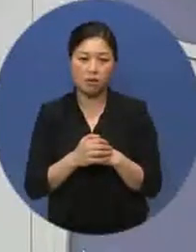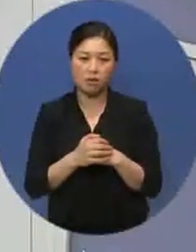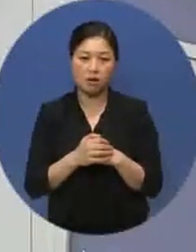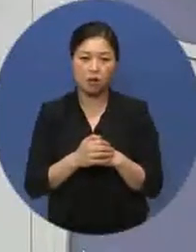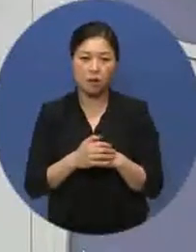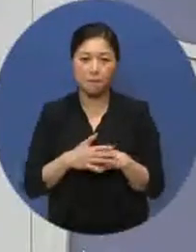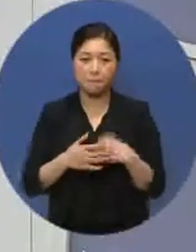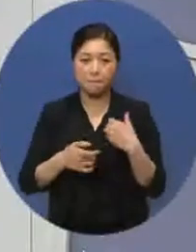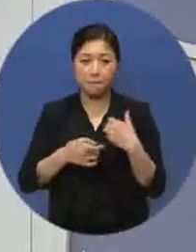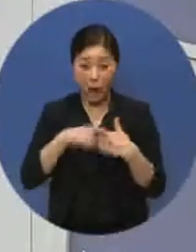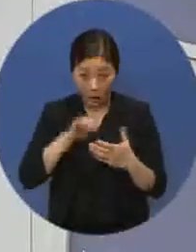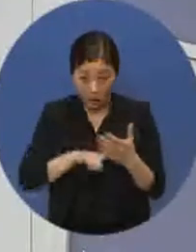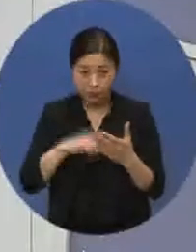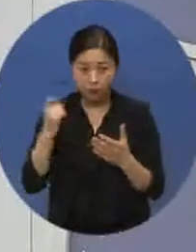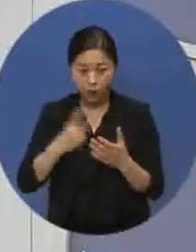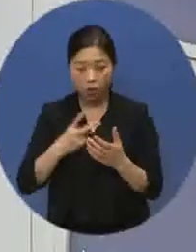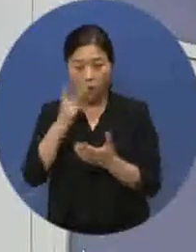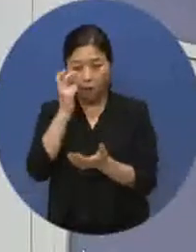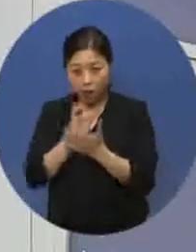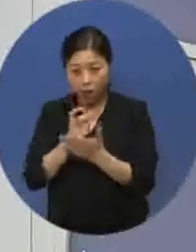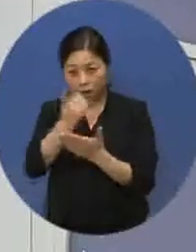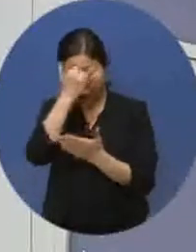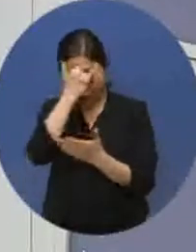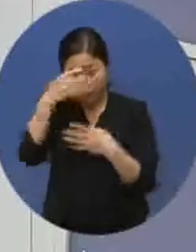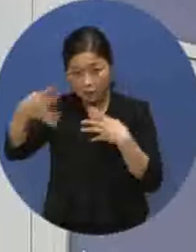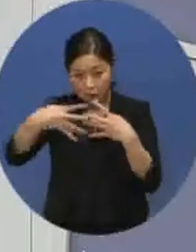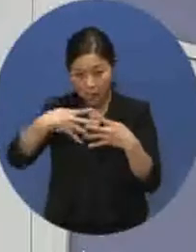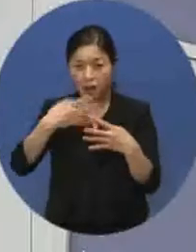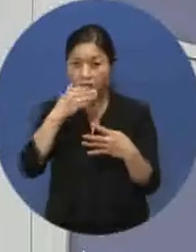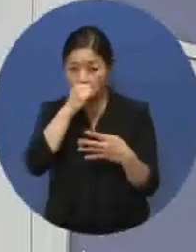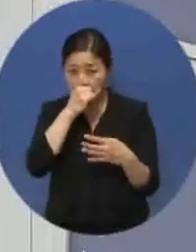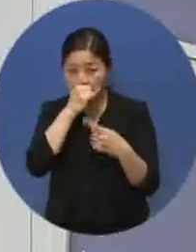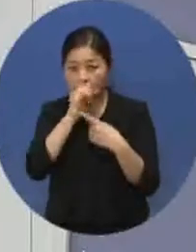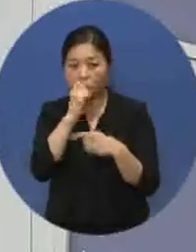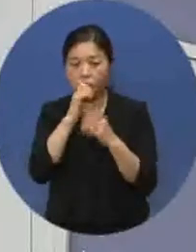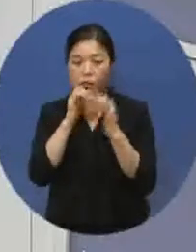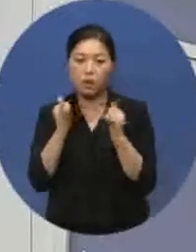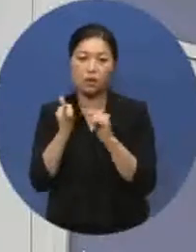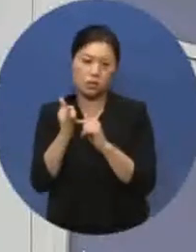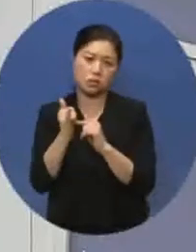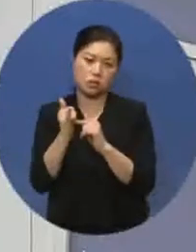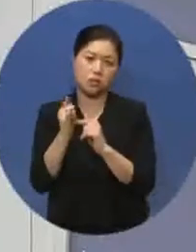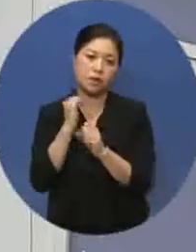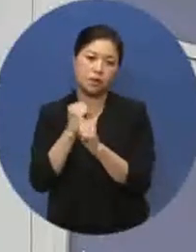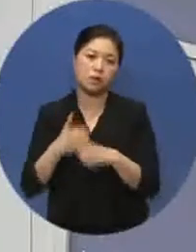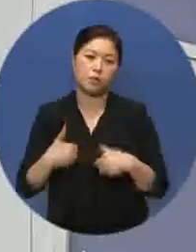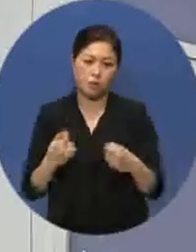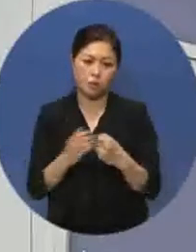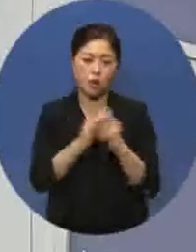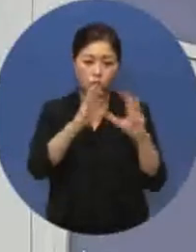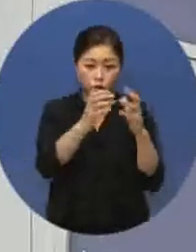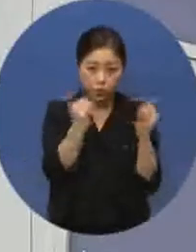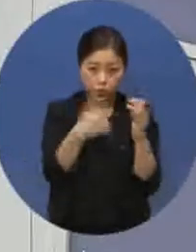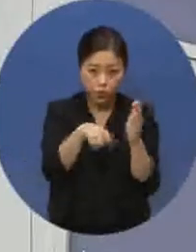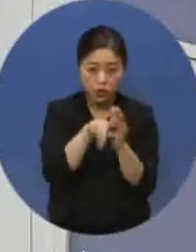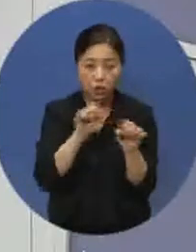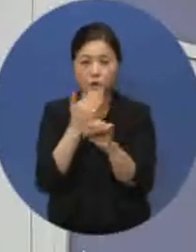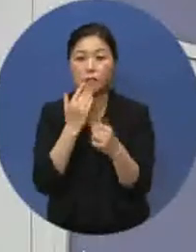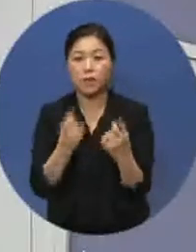법조 윤리 이런 것이 갖춰진 삼위일체가 되는 변호사가 탄생해야지 국민을 위해서 활동할 수